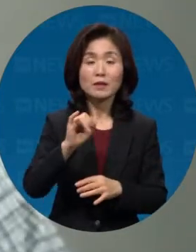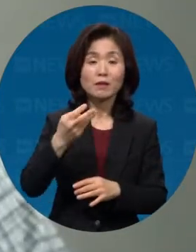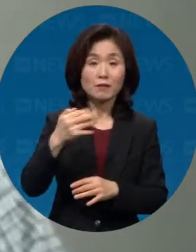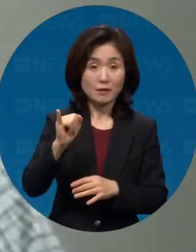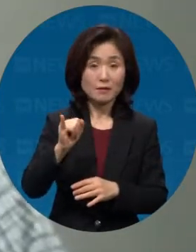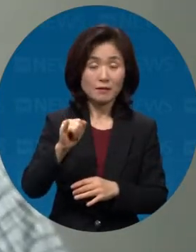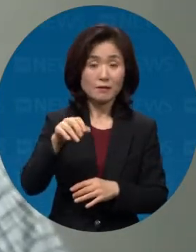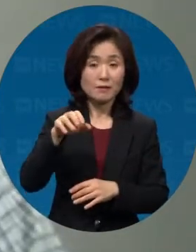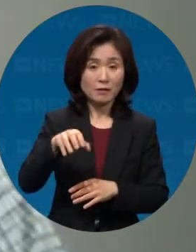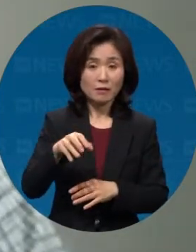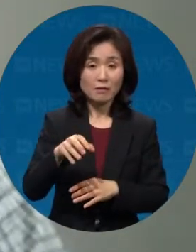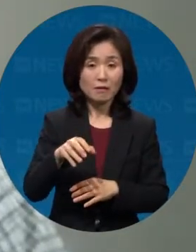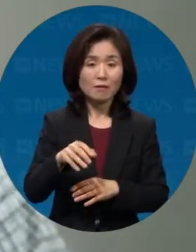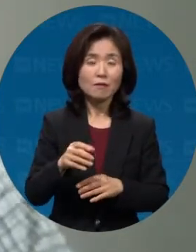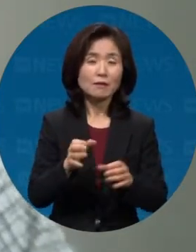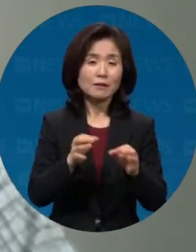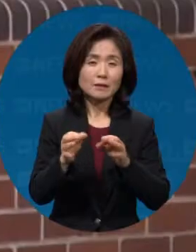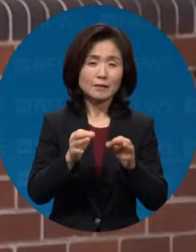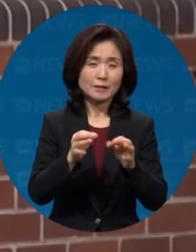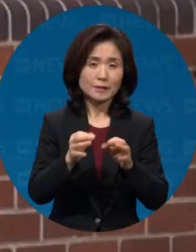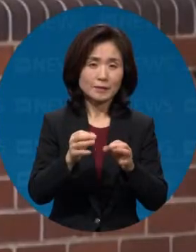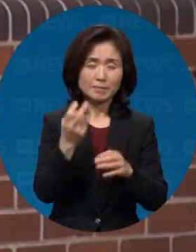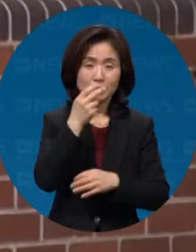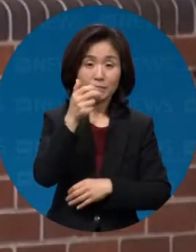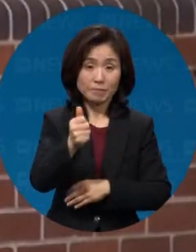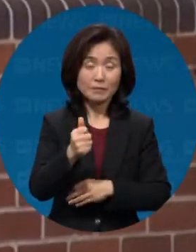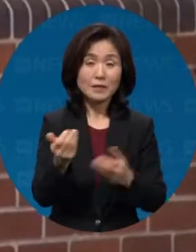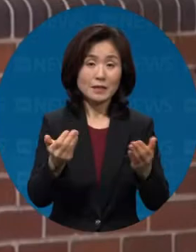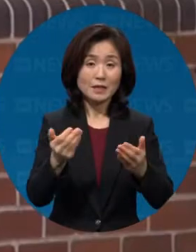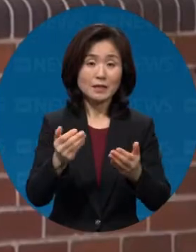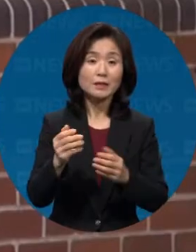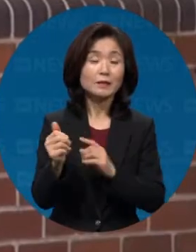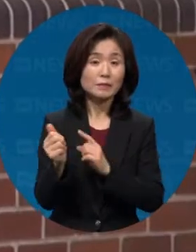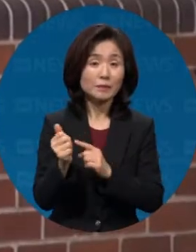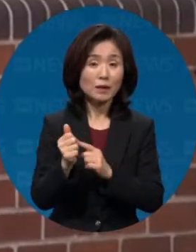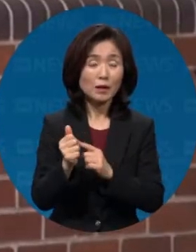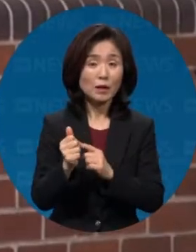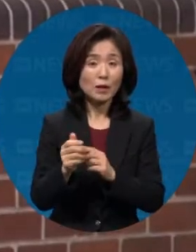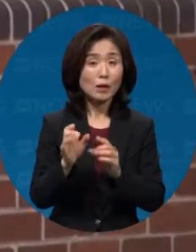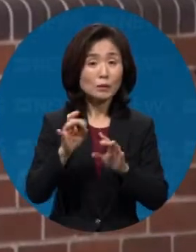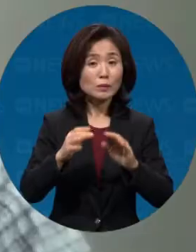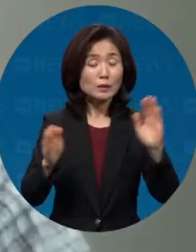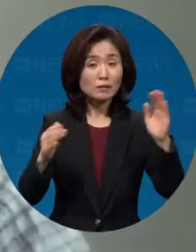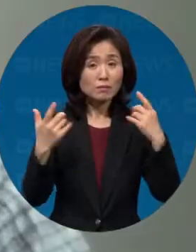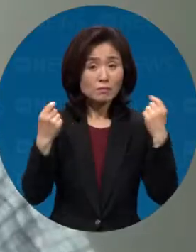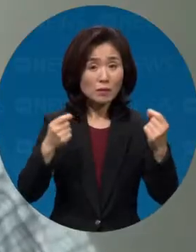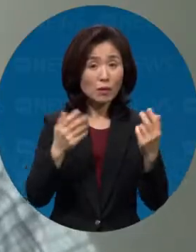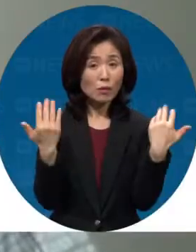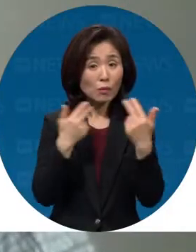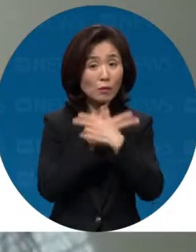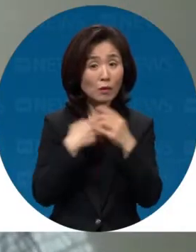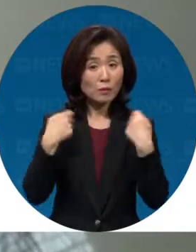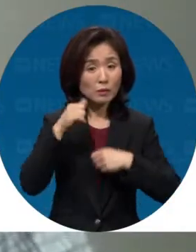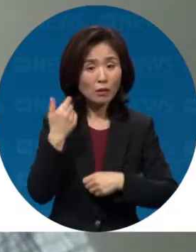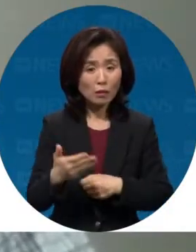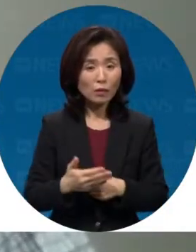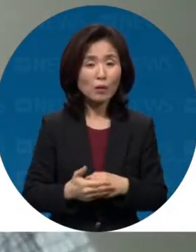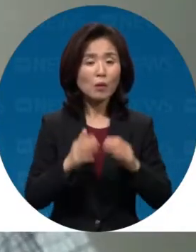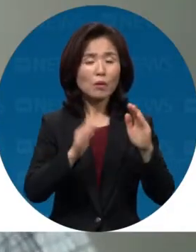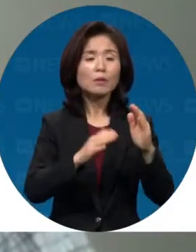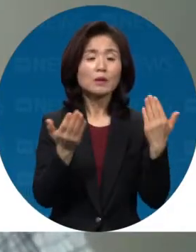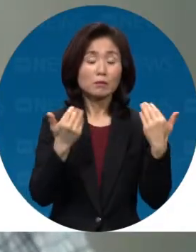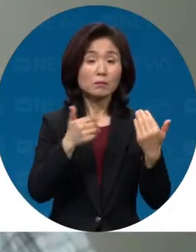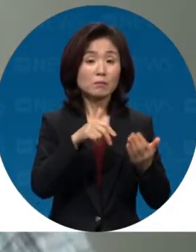매니저로 근무하는 이강일 리포터. 호주 학생들은 아직도 교복을 입는 겁니까? 이미